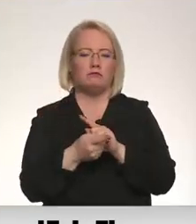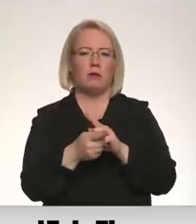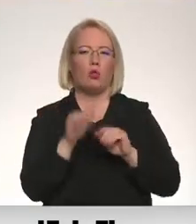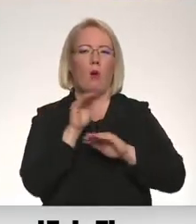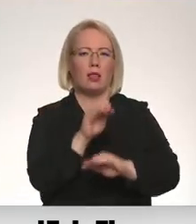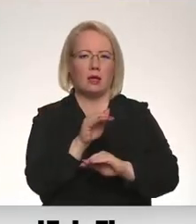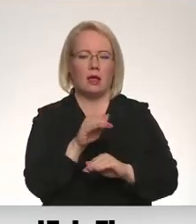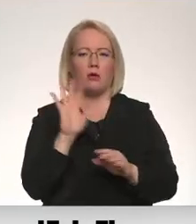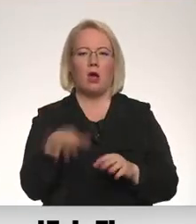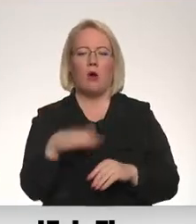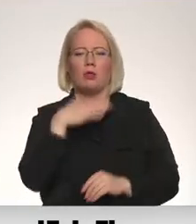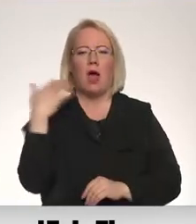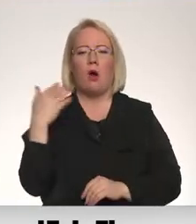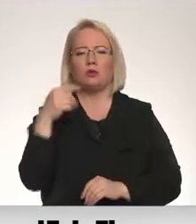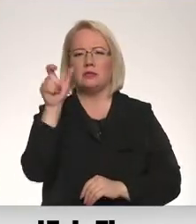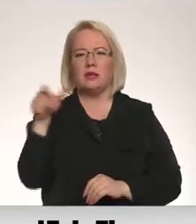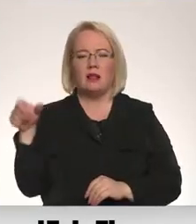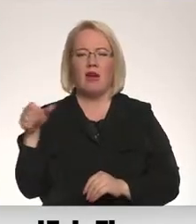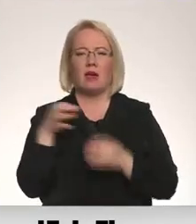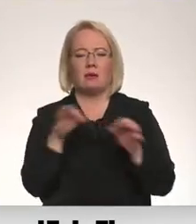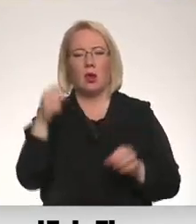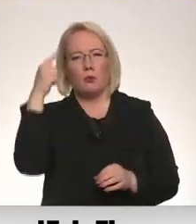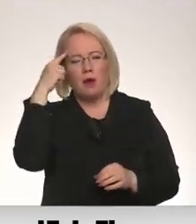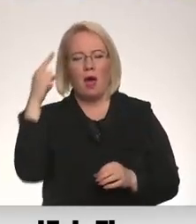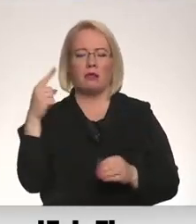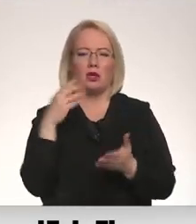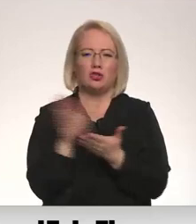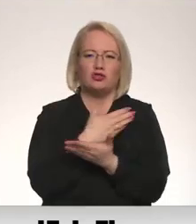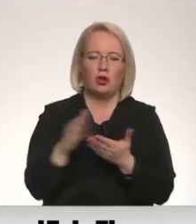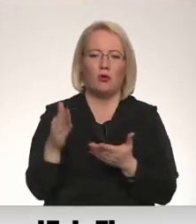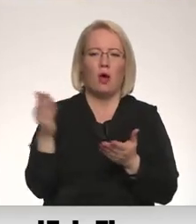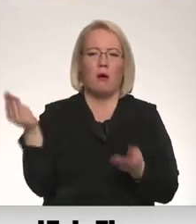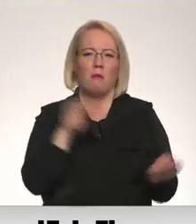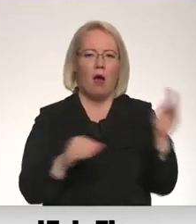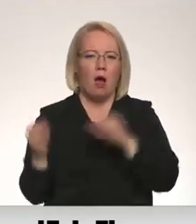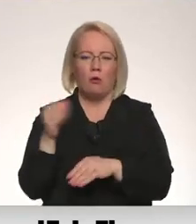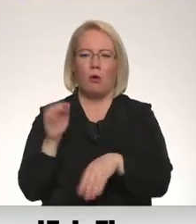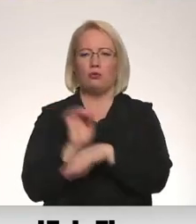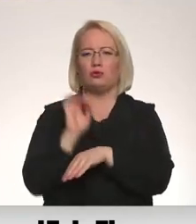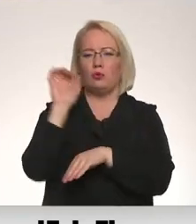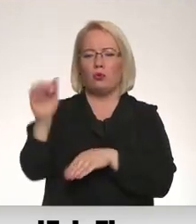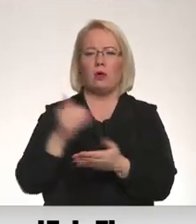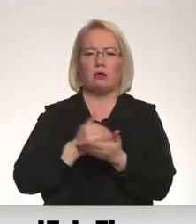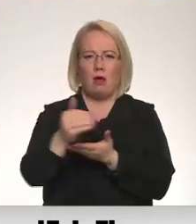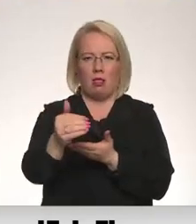dienu vairākiem desmitiem brīvprātīgo šķirojot, pakojot un nosūtot saņemto palīdzību